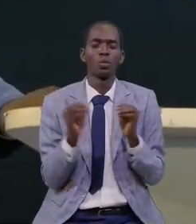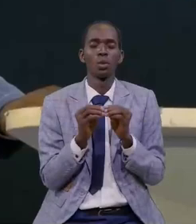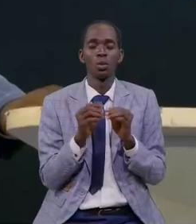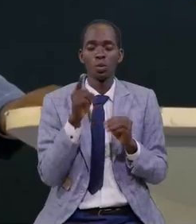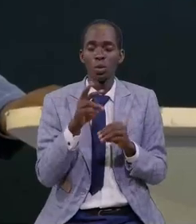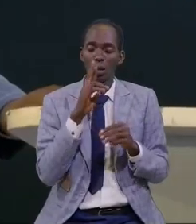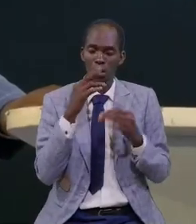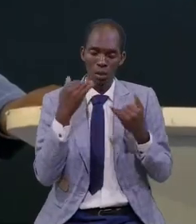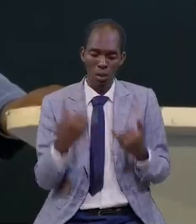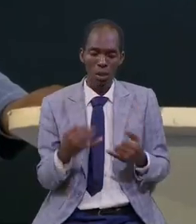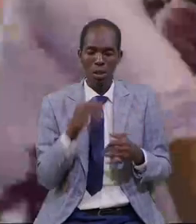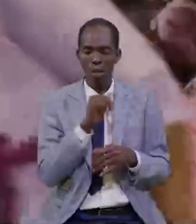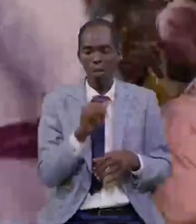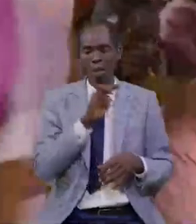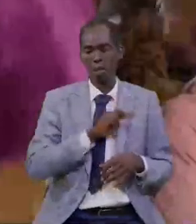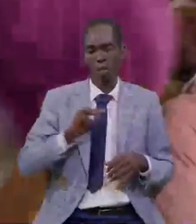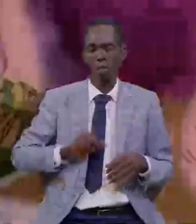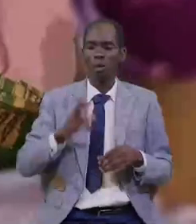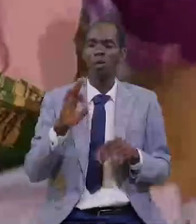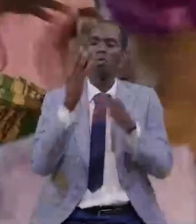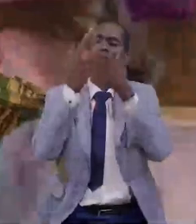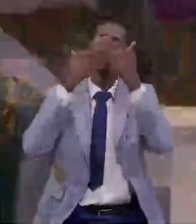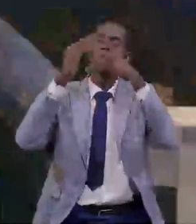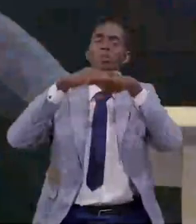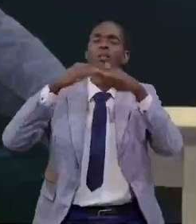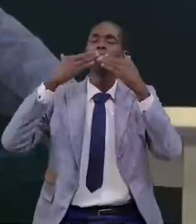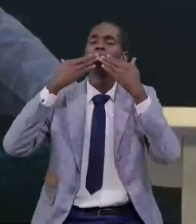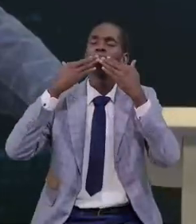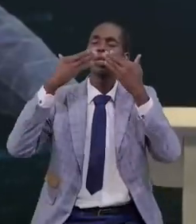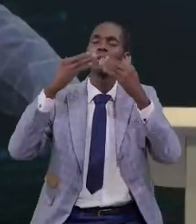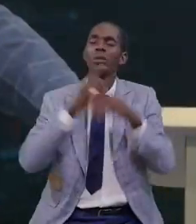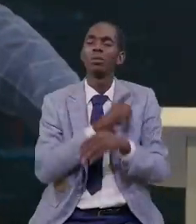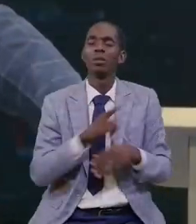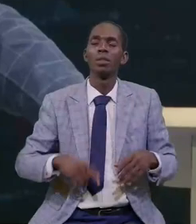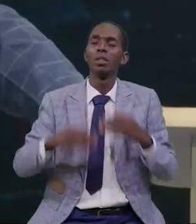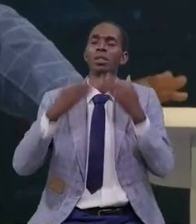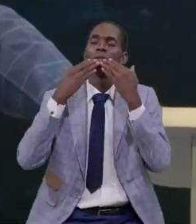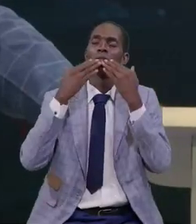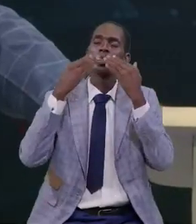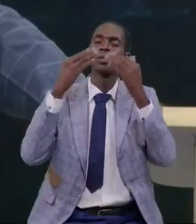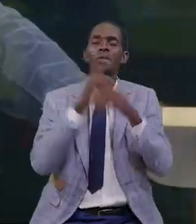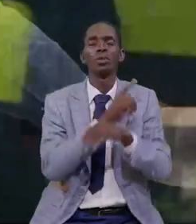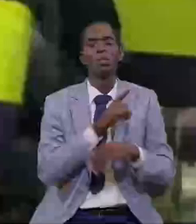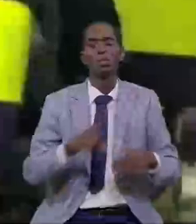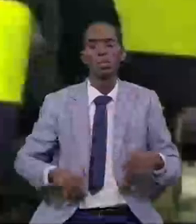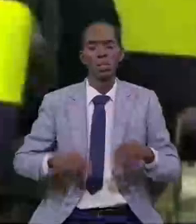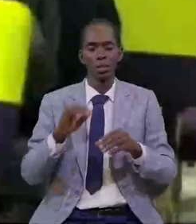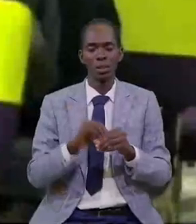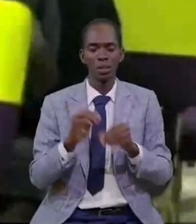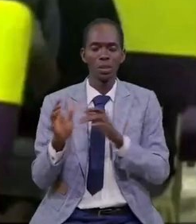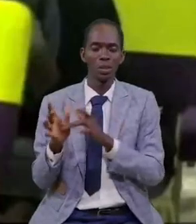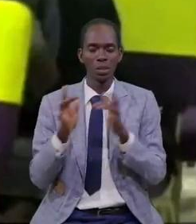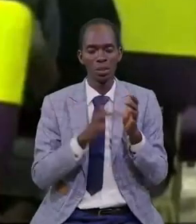vous êtes maintenant candidat pour le ciel merci Seigneur merci Seigneur au nom de